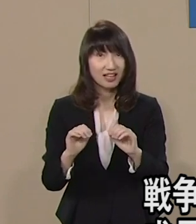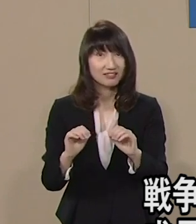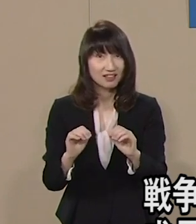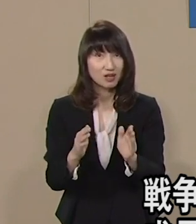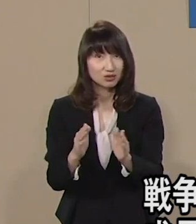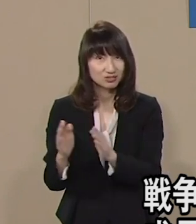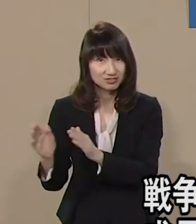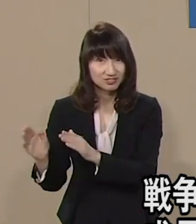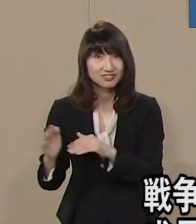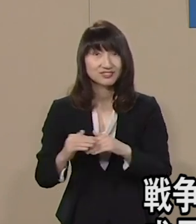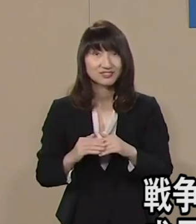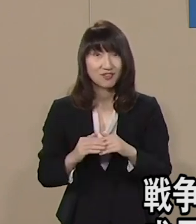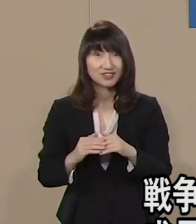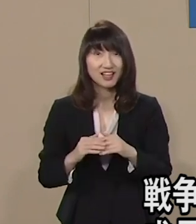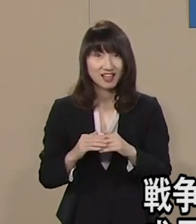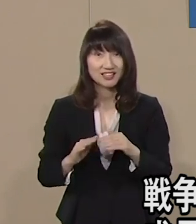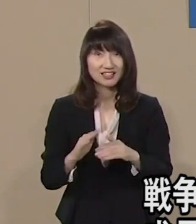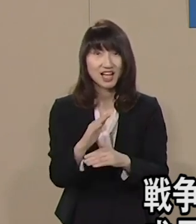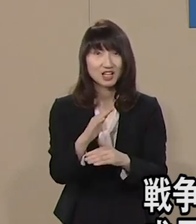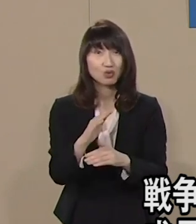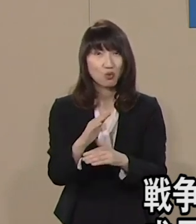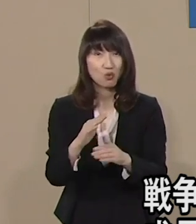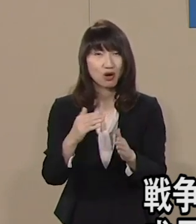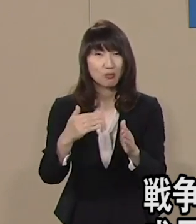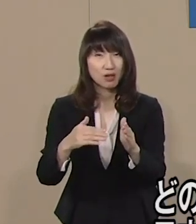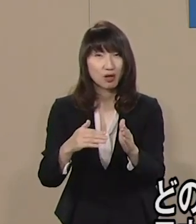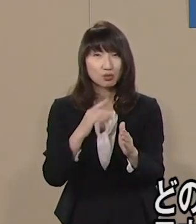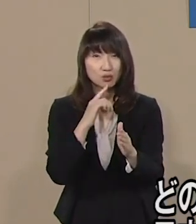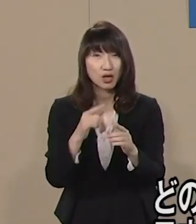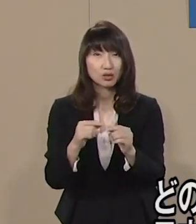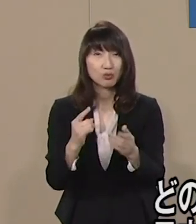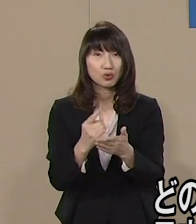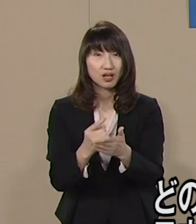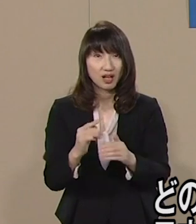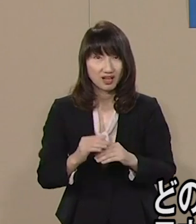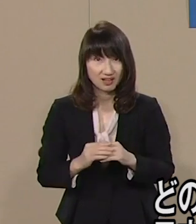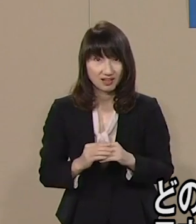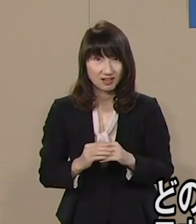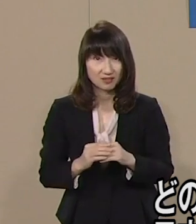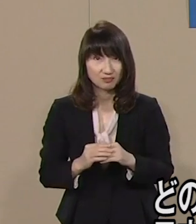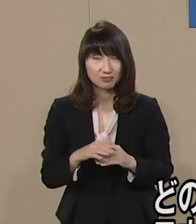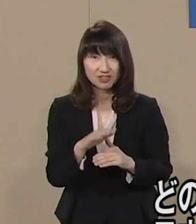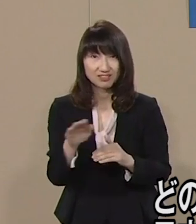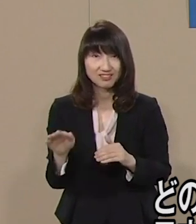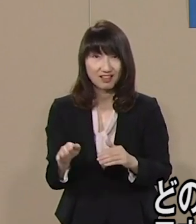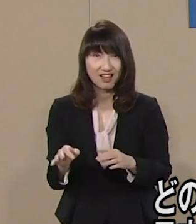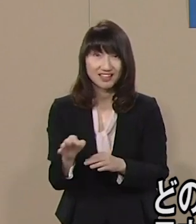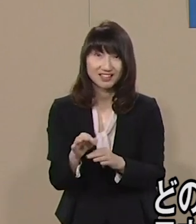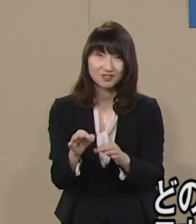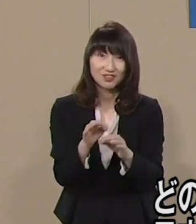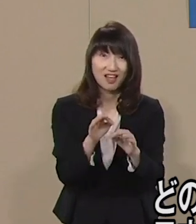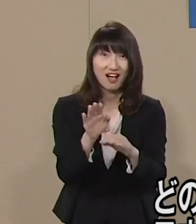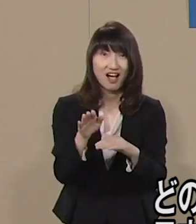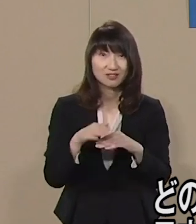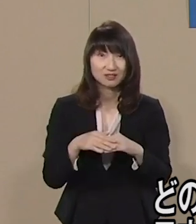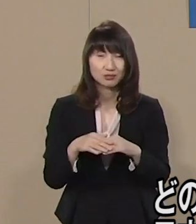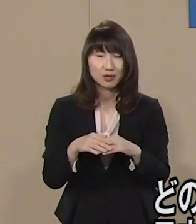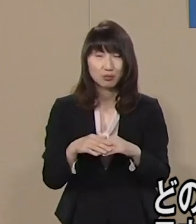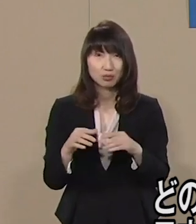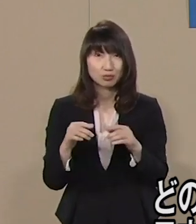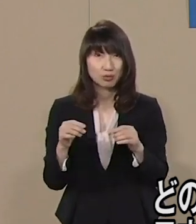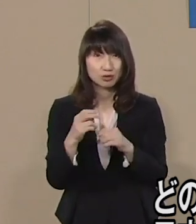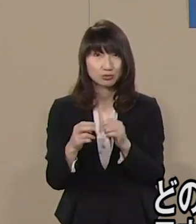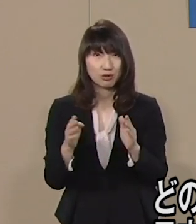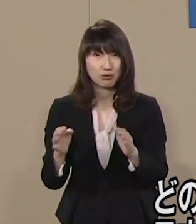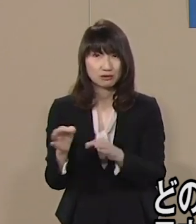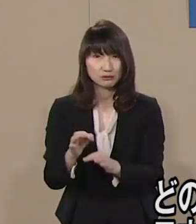ない国々の中で成長していないのは日本だけ努力にも穏やかな人増え日本は20年間デフレと